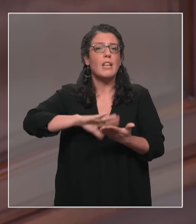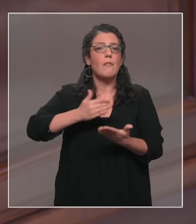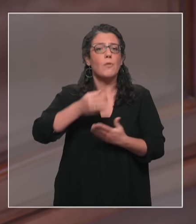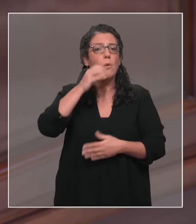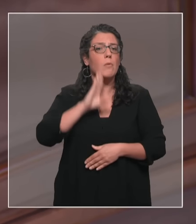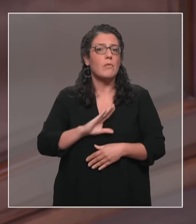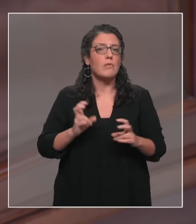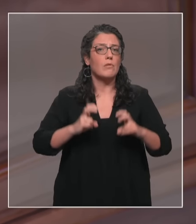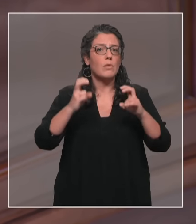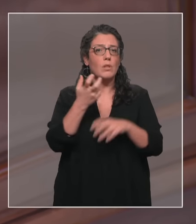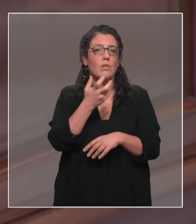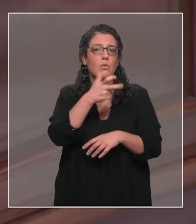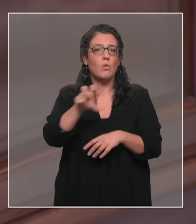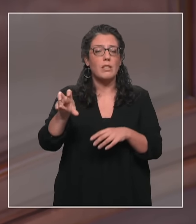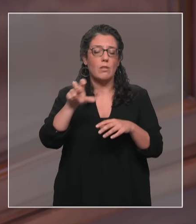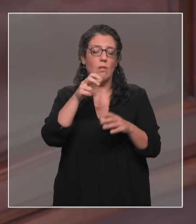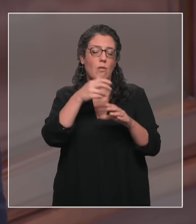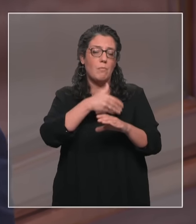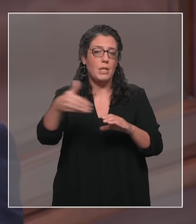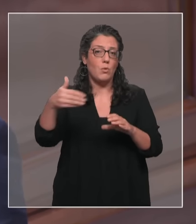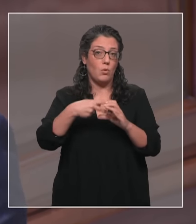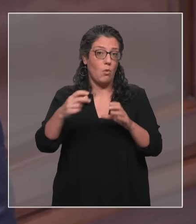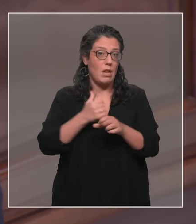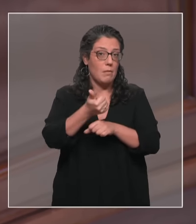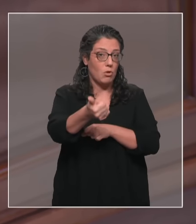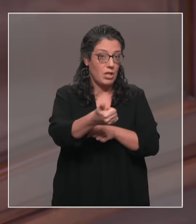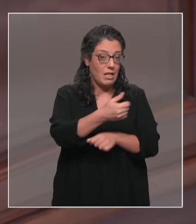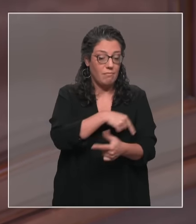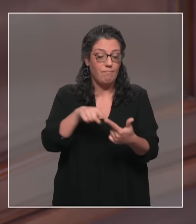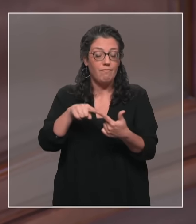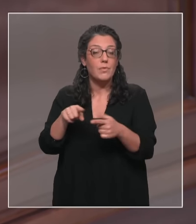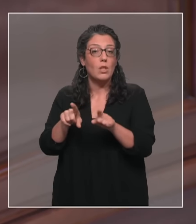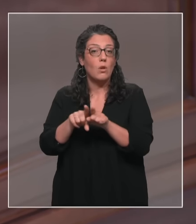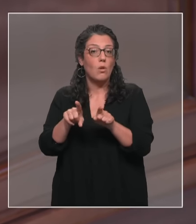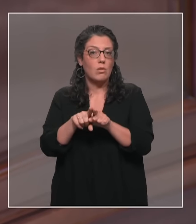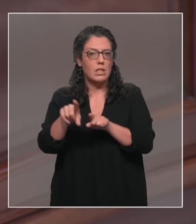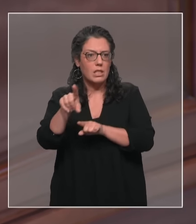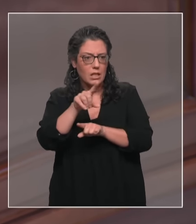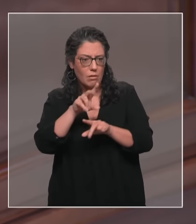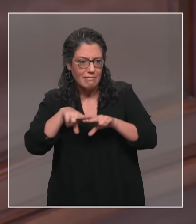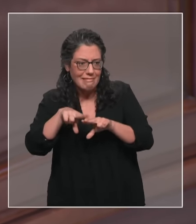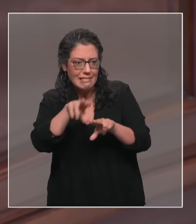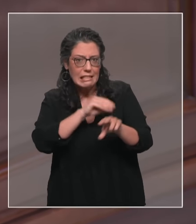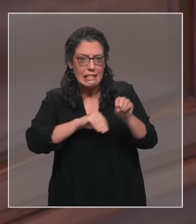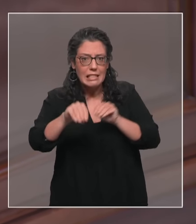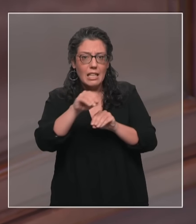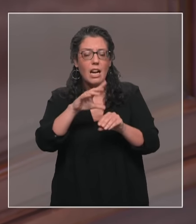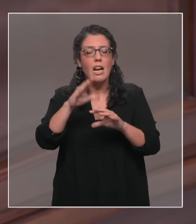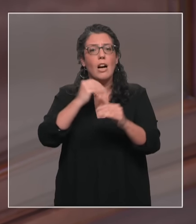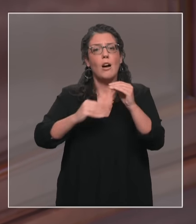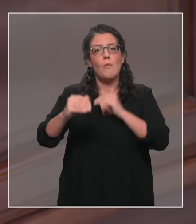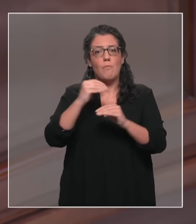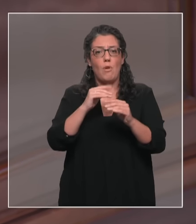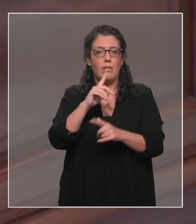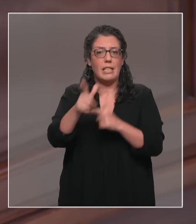à 300 millions d'euros pour l'année prochaine, mais également le volet dit curatif avec le plan national d'adaptation qui a été